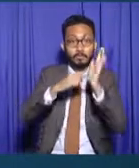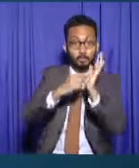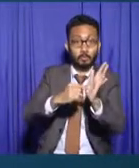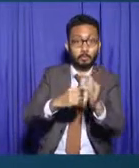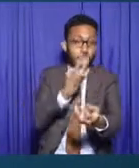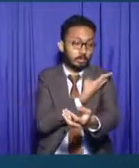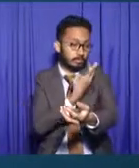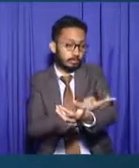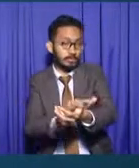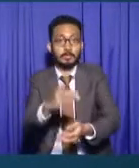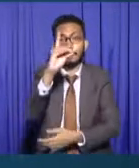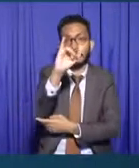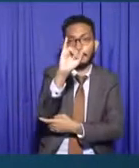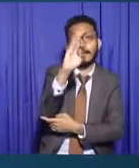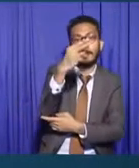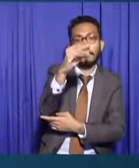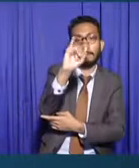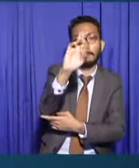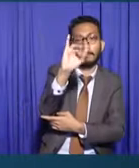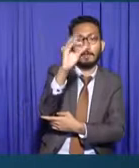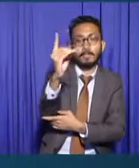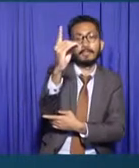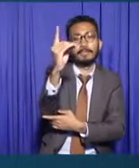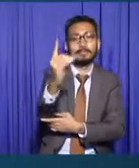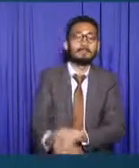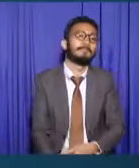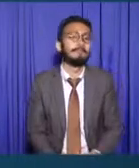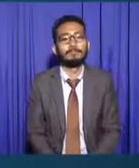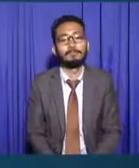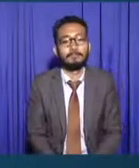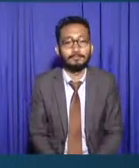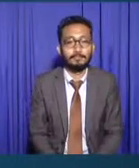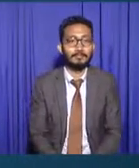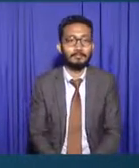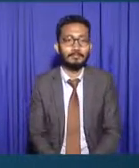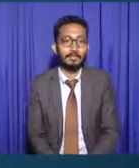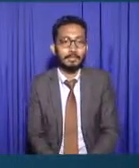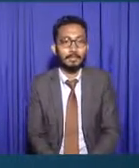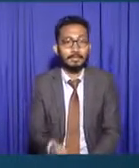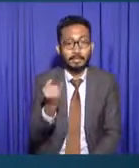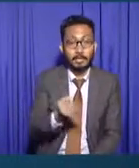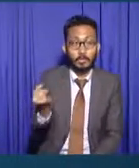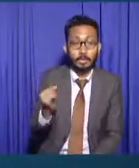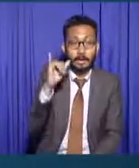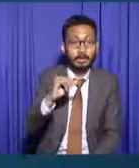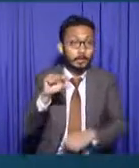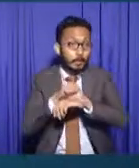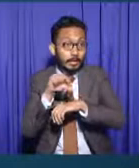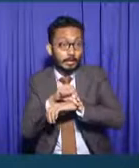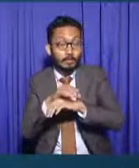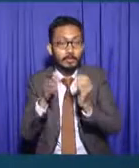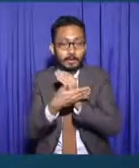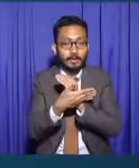menunjukkan pewarisan dari hybrid induk yang digunakan